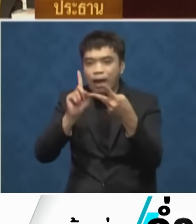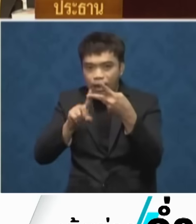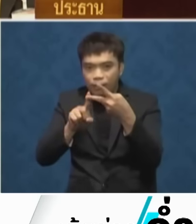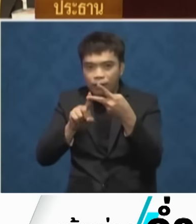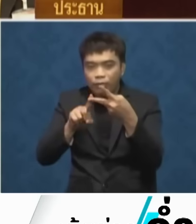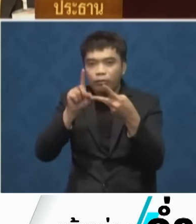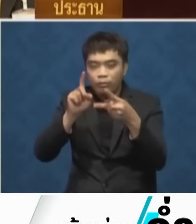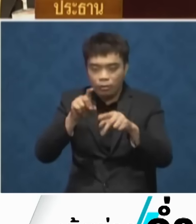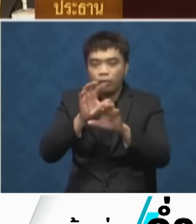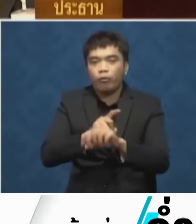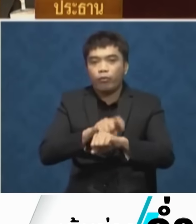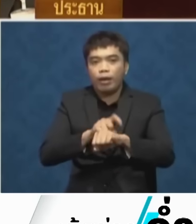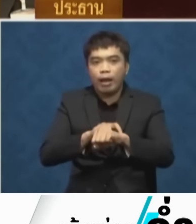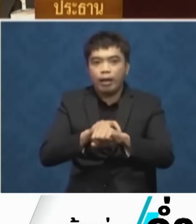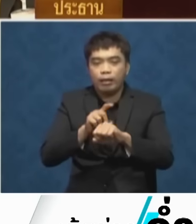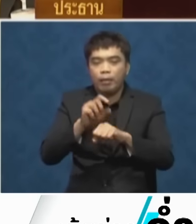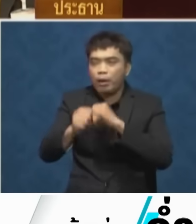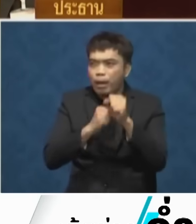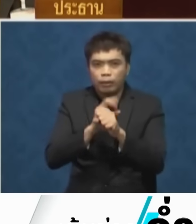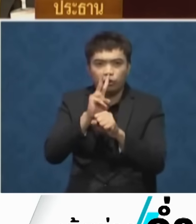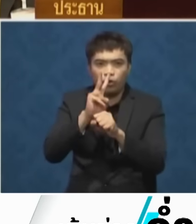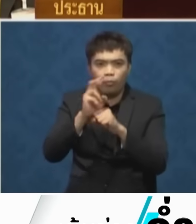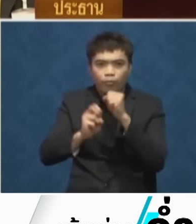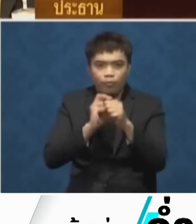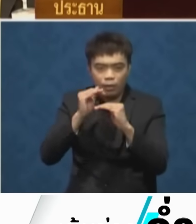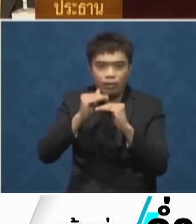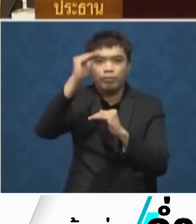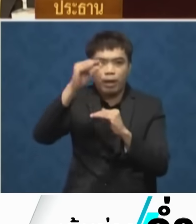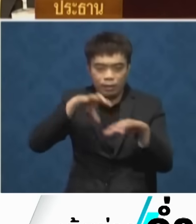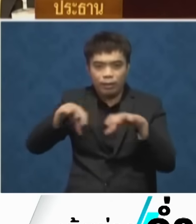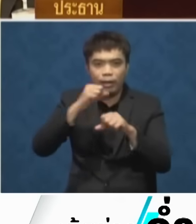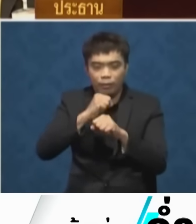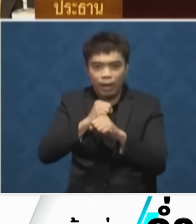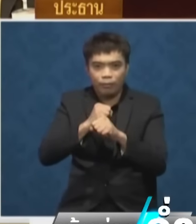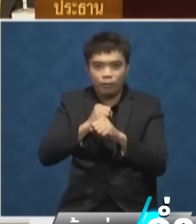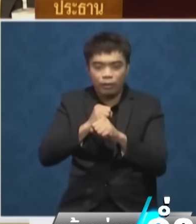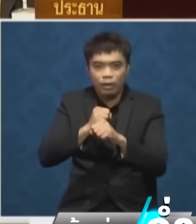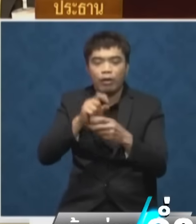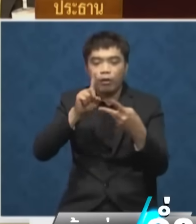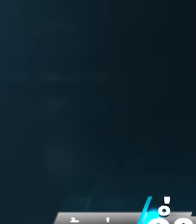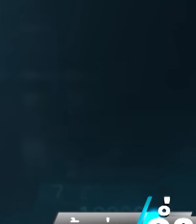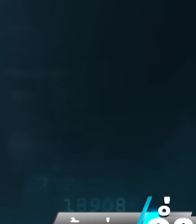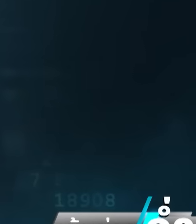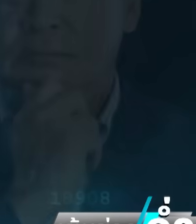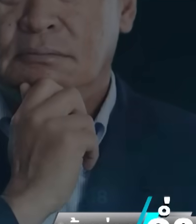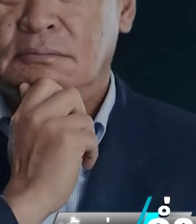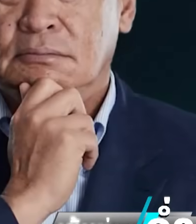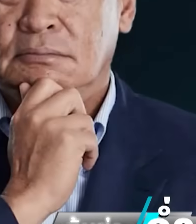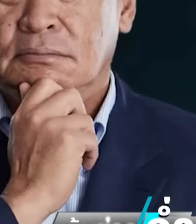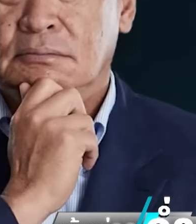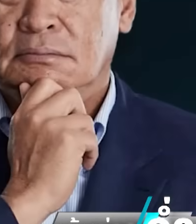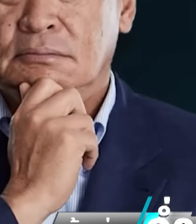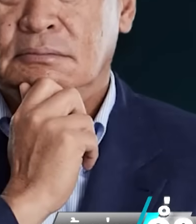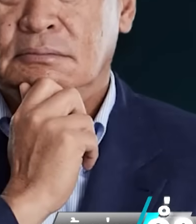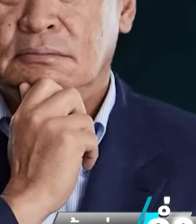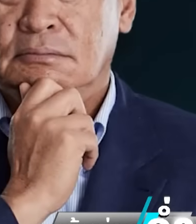พรรคการเมือง 314เสียงยังพูดถึงการจับมือกับพรรคก้าวไกลตั้งรัฐบาลในตอนแรกบอกว่าเป็นการตัดสินใจที่ผิด